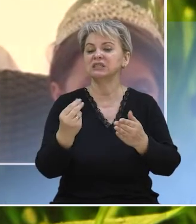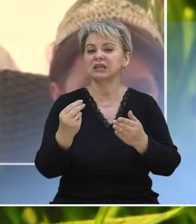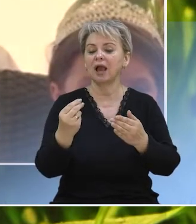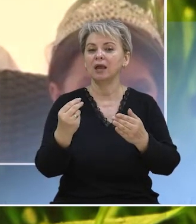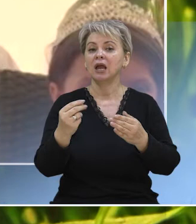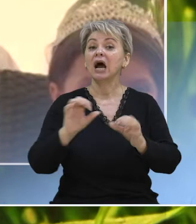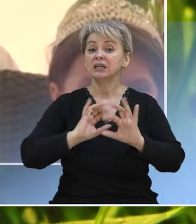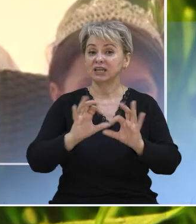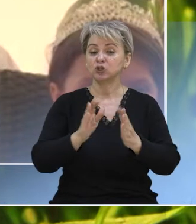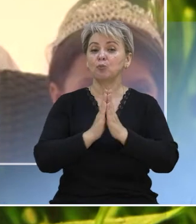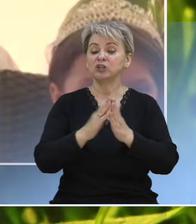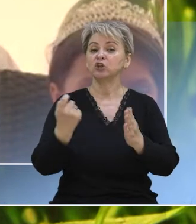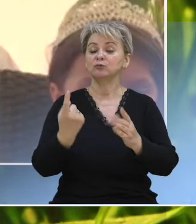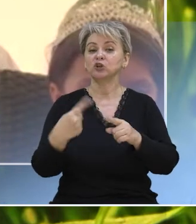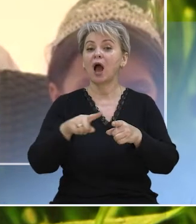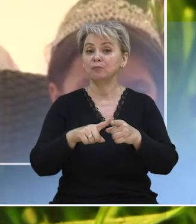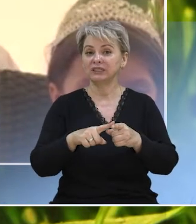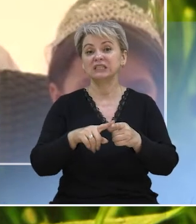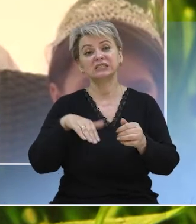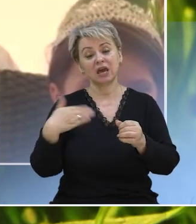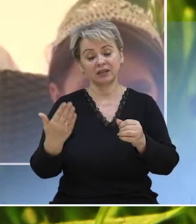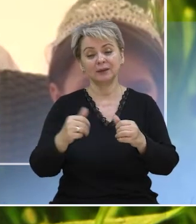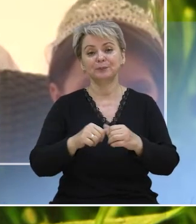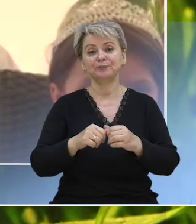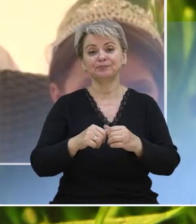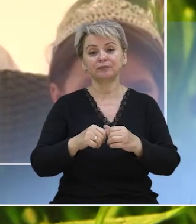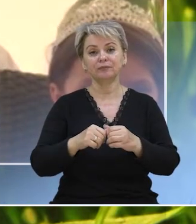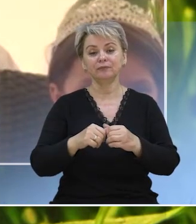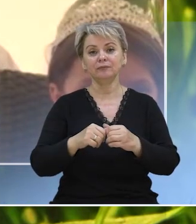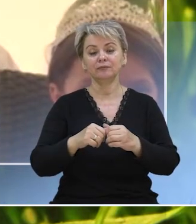вкладываться деньгами. Вот расскажите, пожалуйста, немножечко вот об этой стороне.